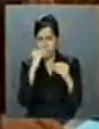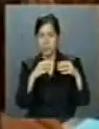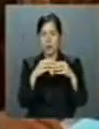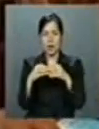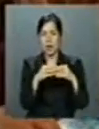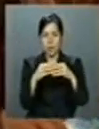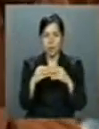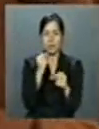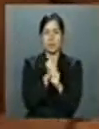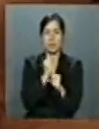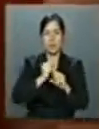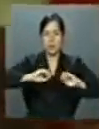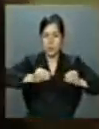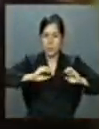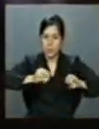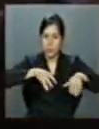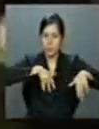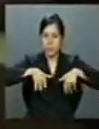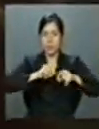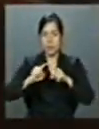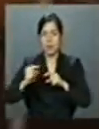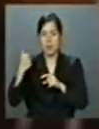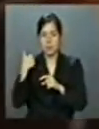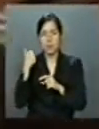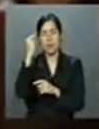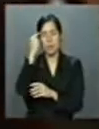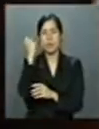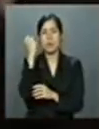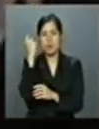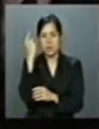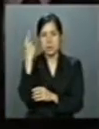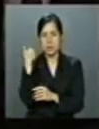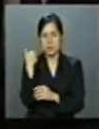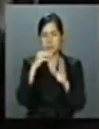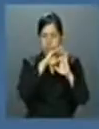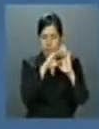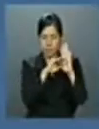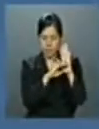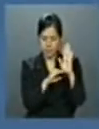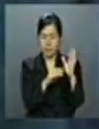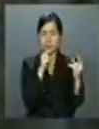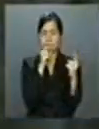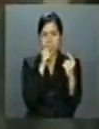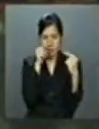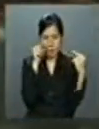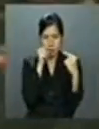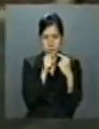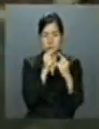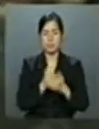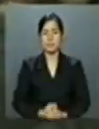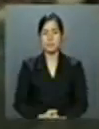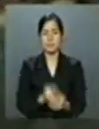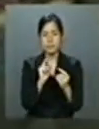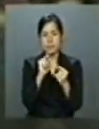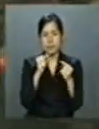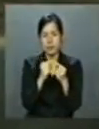เพื่อให้เข้าใจกระบวนการผลิตทั้งเนื้อหาและการโฆษณาที่ไม่ขัดกฎหมายเพื่อหวังจะยกระดับการผลิตเนื้อหาด้านกระจายเสียง